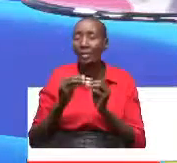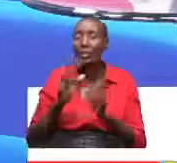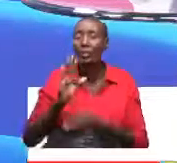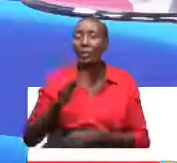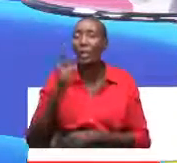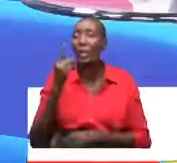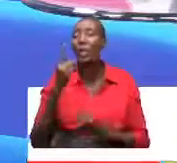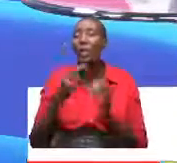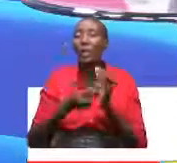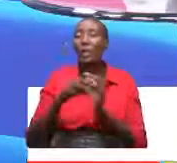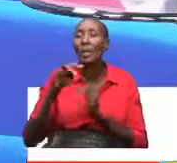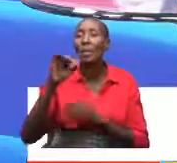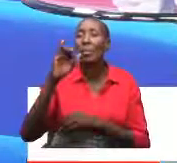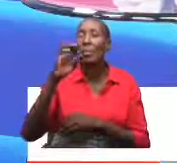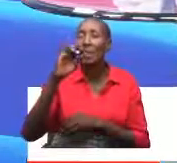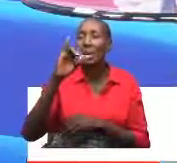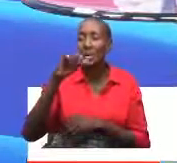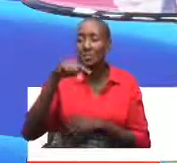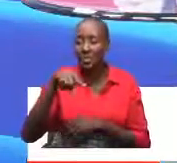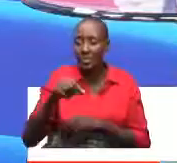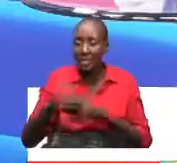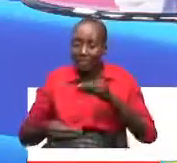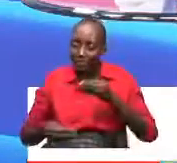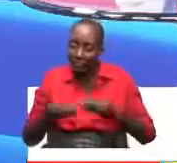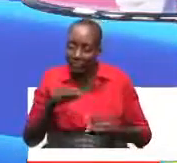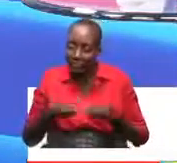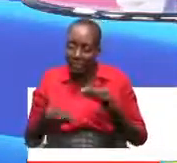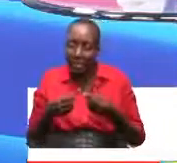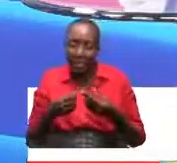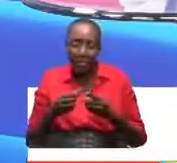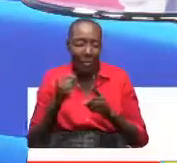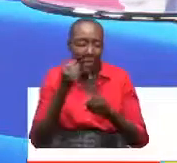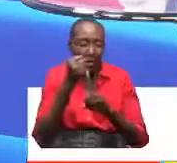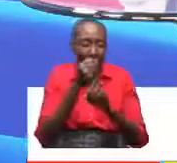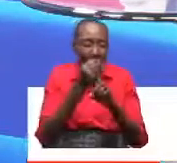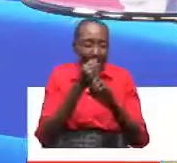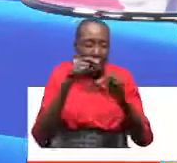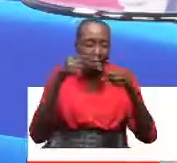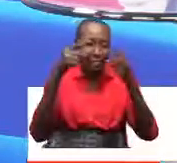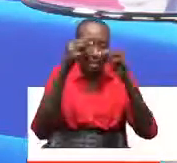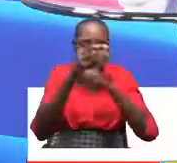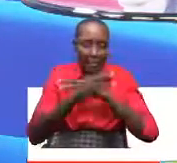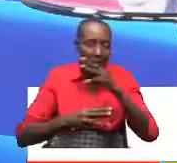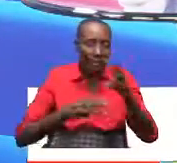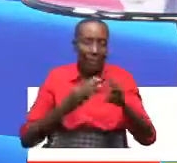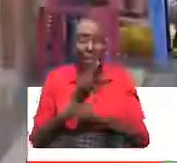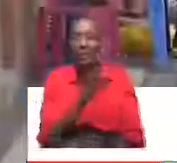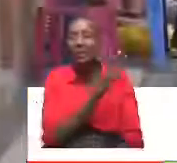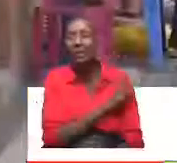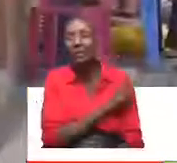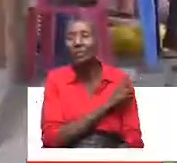mzazi anayeishi na ulemavu lakini ameweza kujikaza ili kupata mafanikio duniani. Tazama.